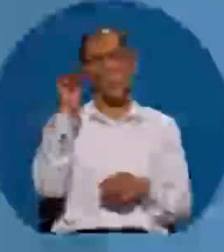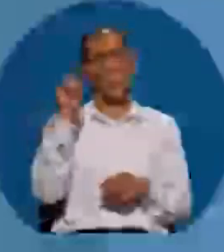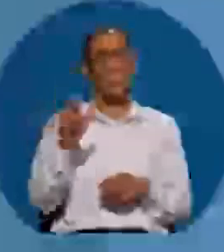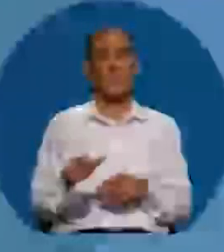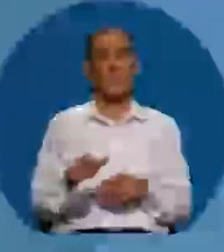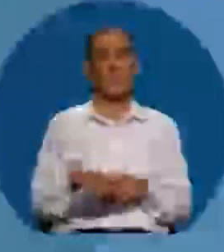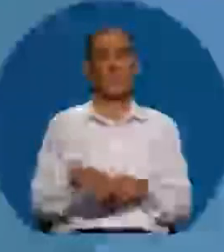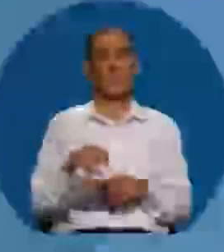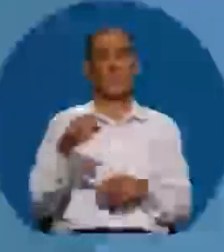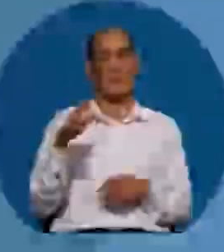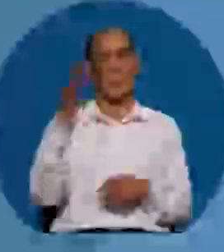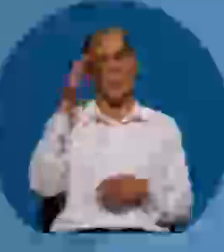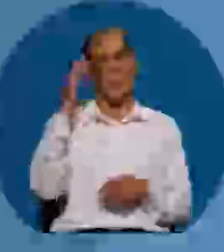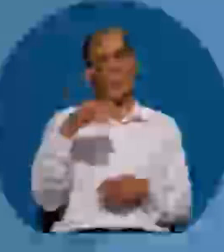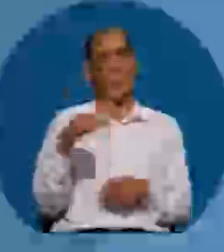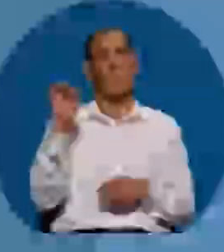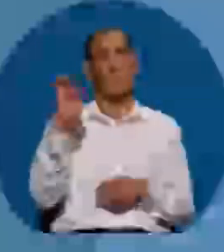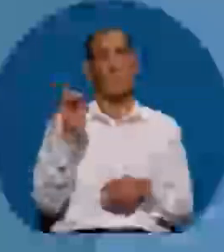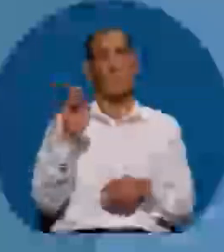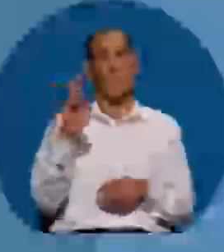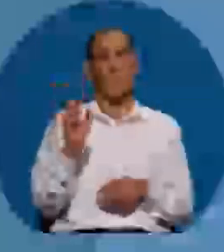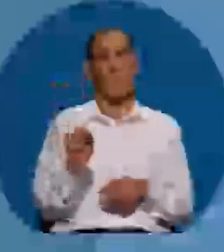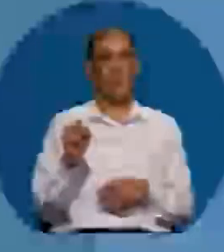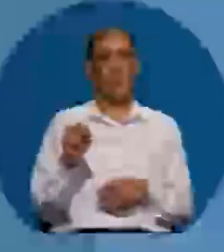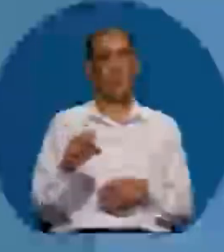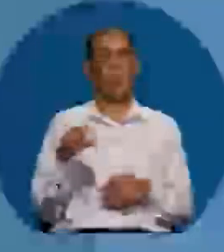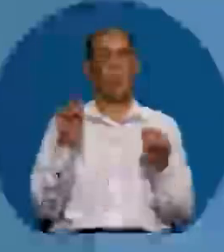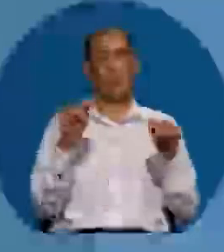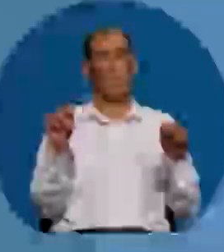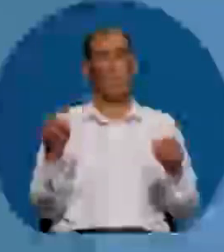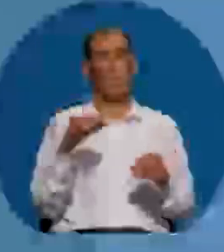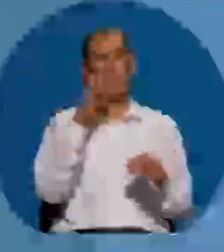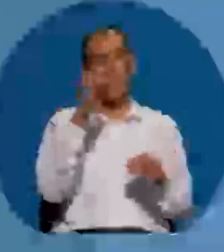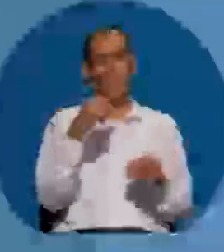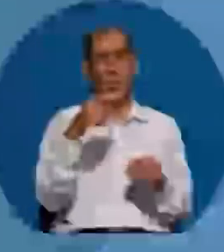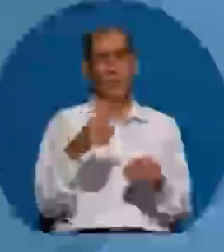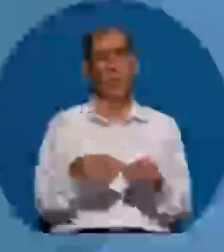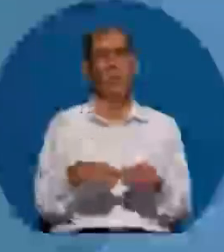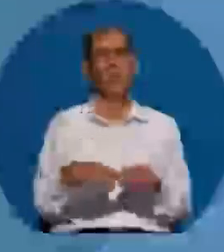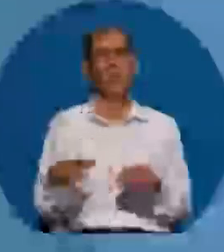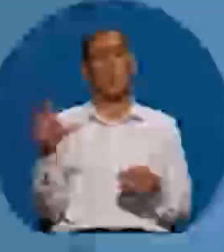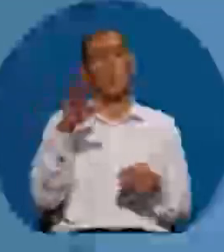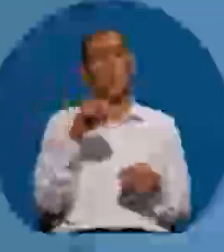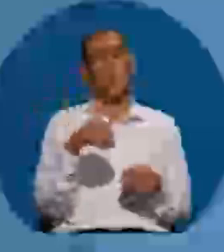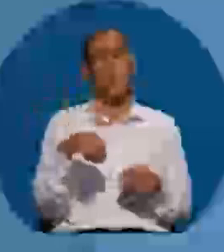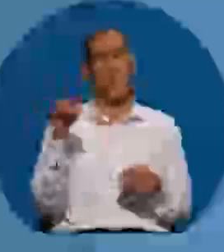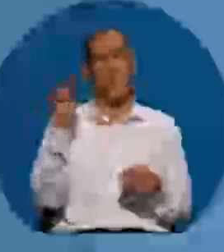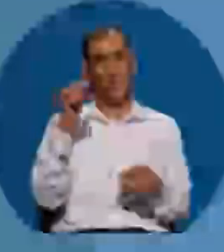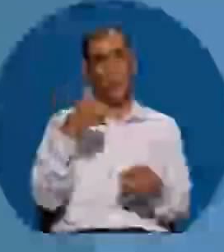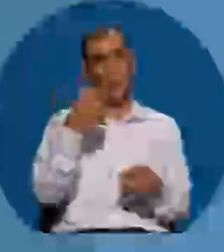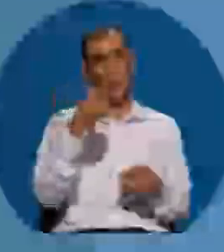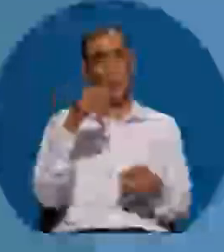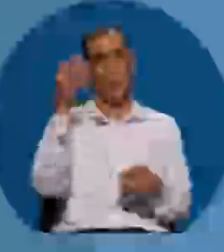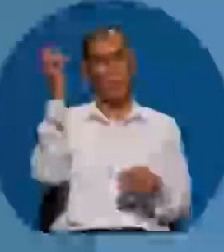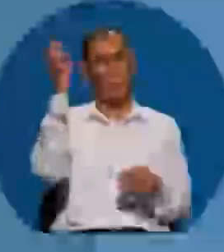шайырымыз Ибрайым Юсуповтың ұстазларға арналған қосығынан айтып өтсем. Хаммилерден ақылды, хам білімлі,